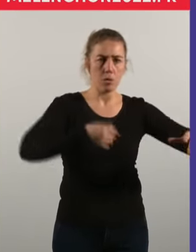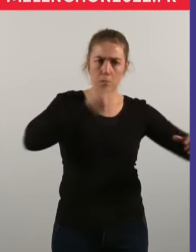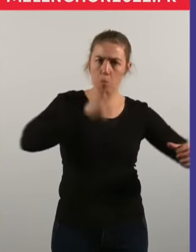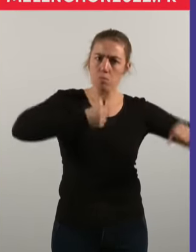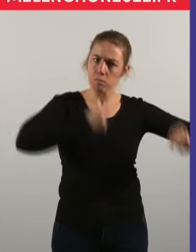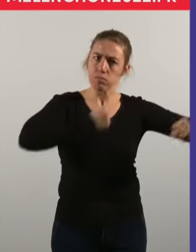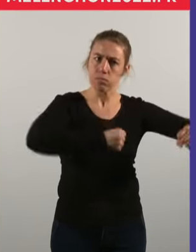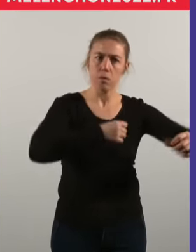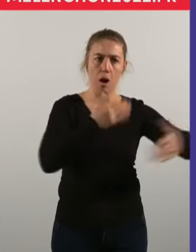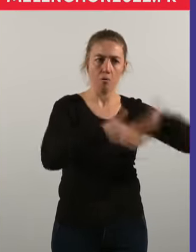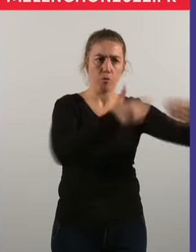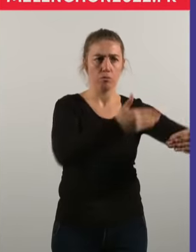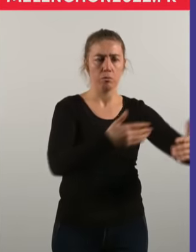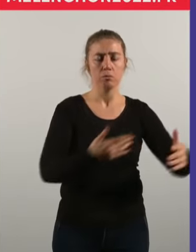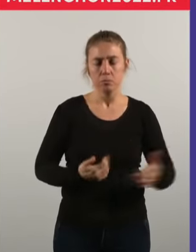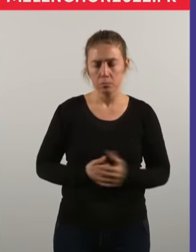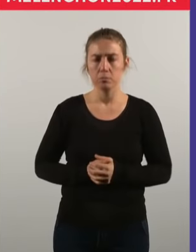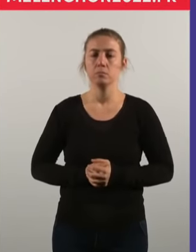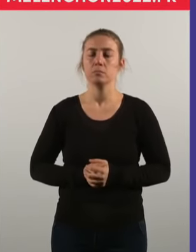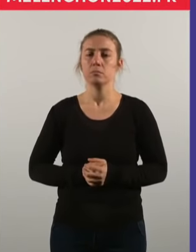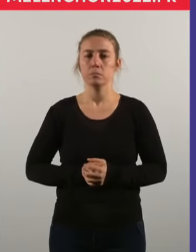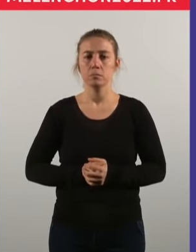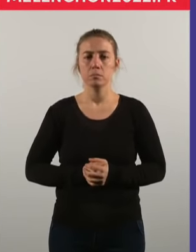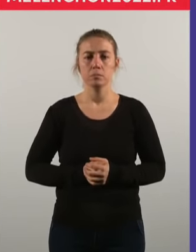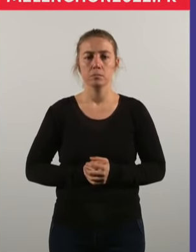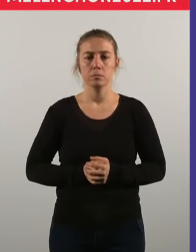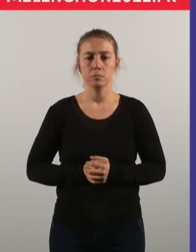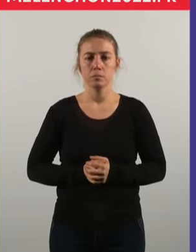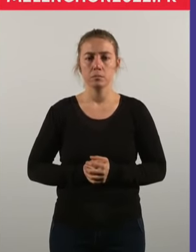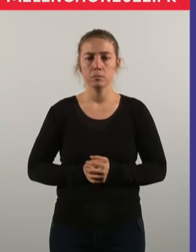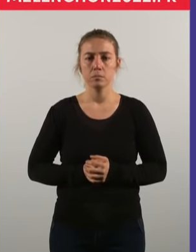Voilà. Mais,